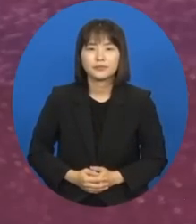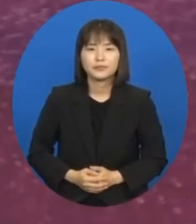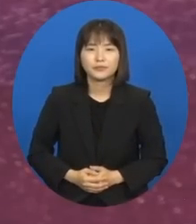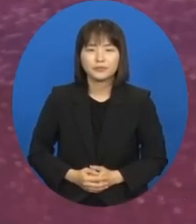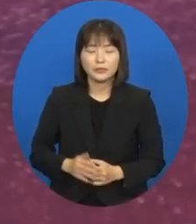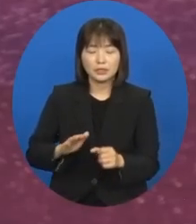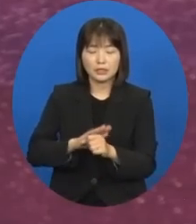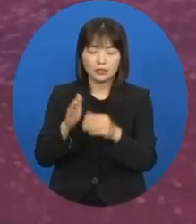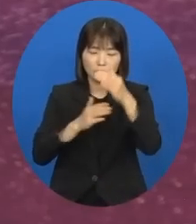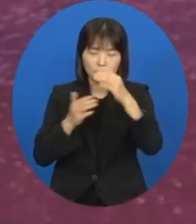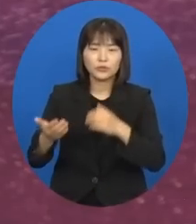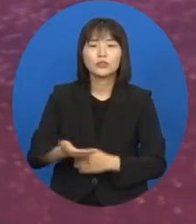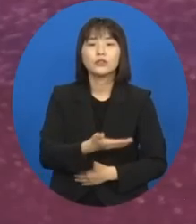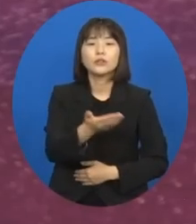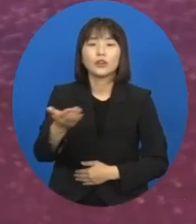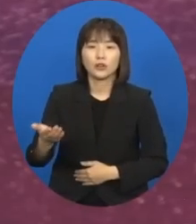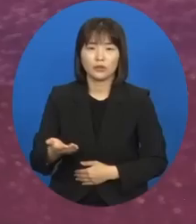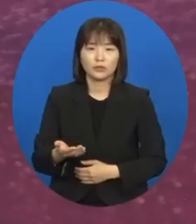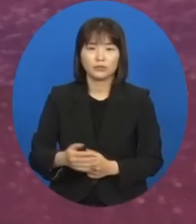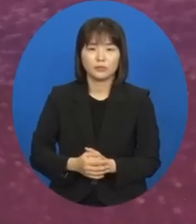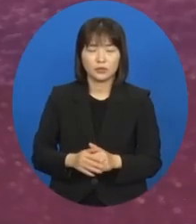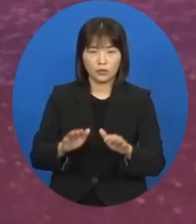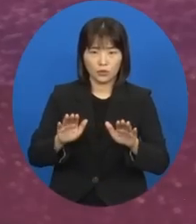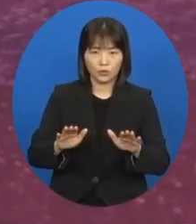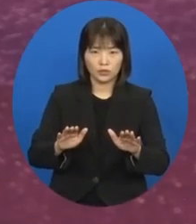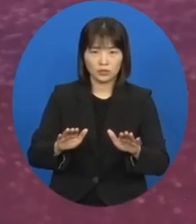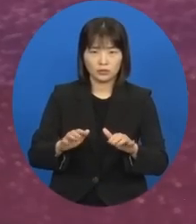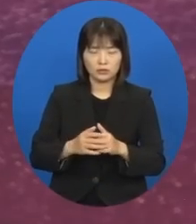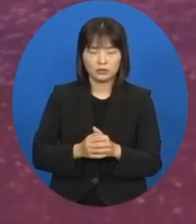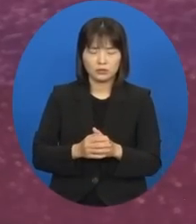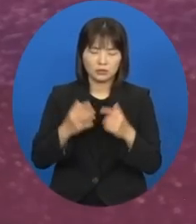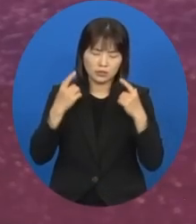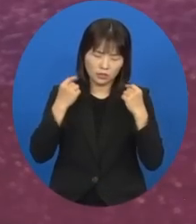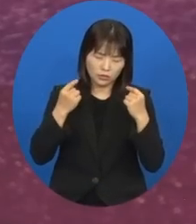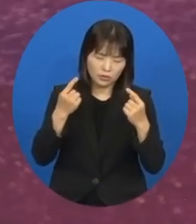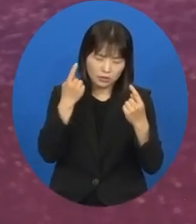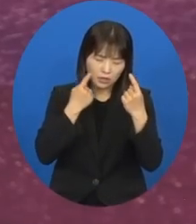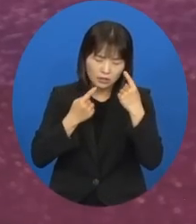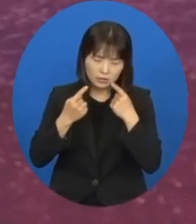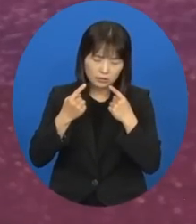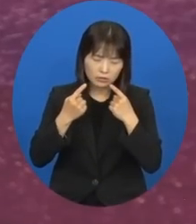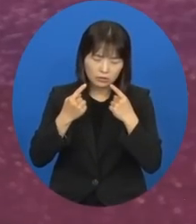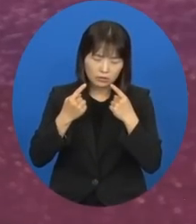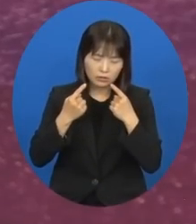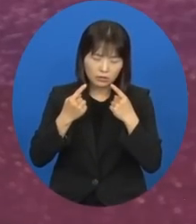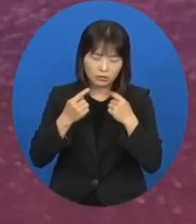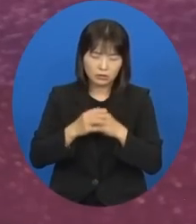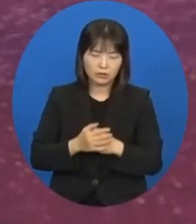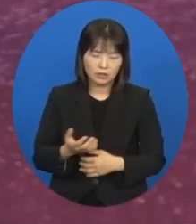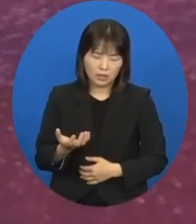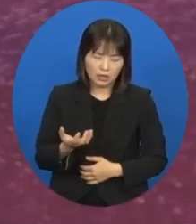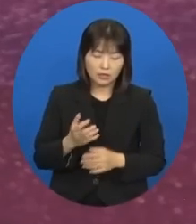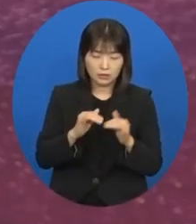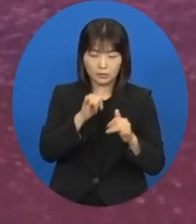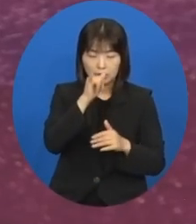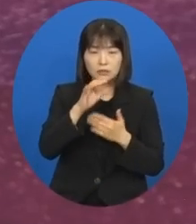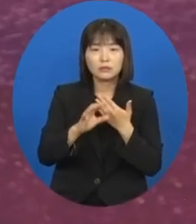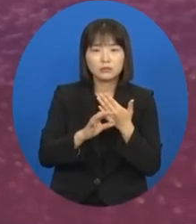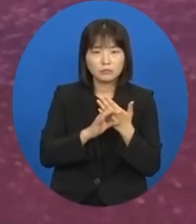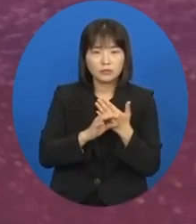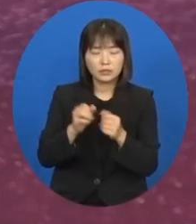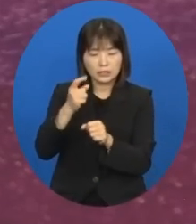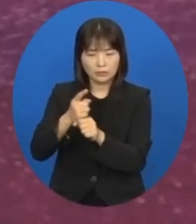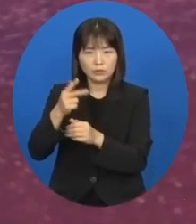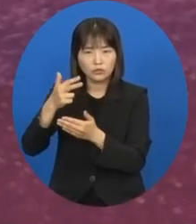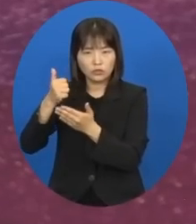사랑하는 성도 여러분 오늘 여전히 상처 가운데 계신 분이 계시다면 이미 주님이